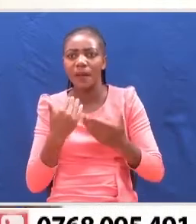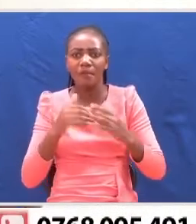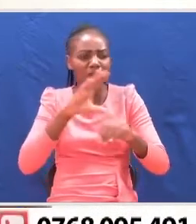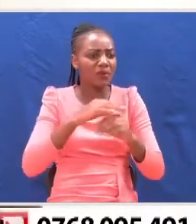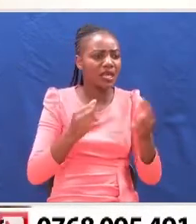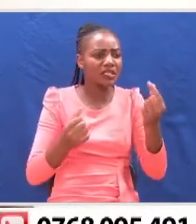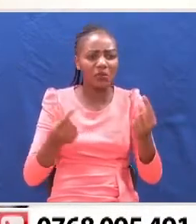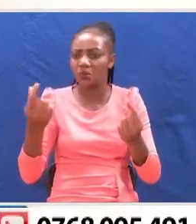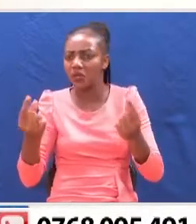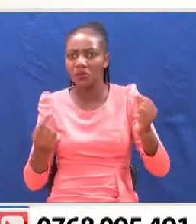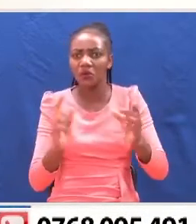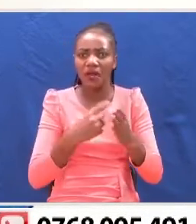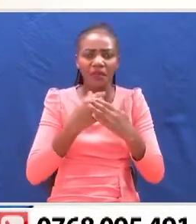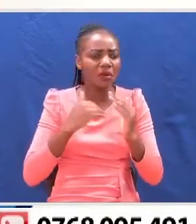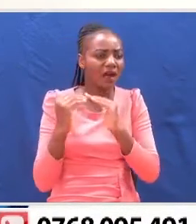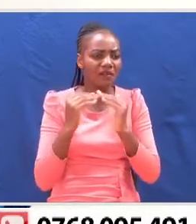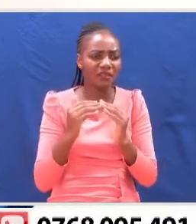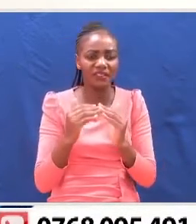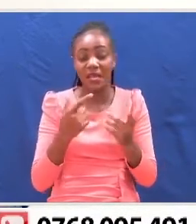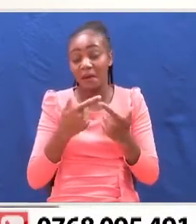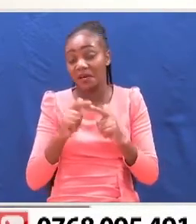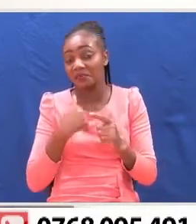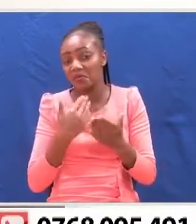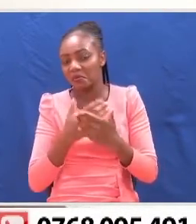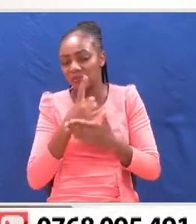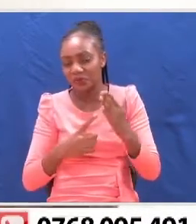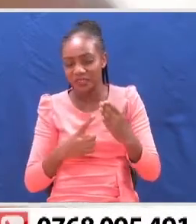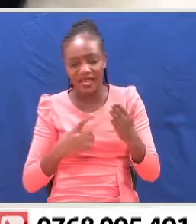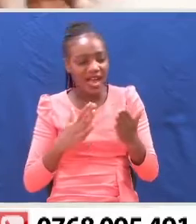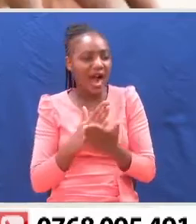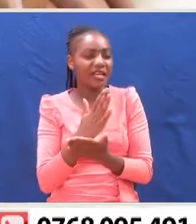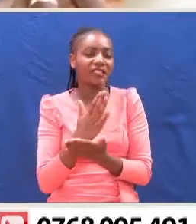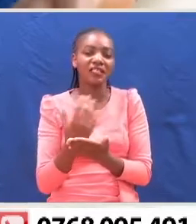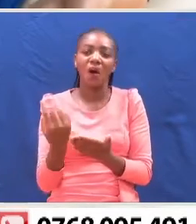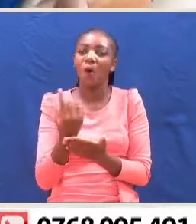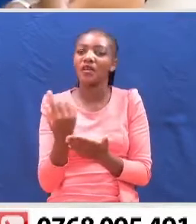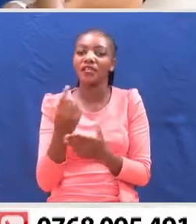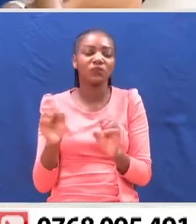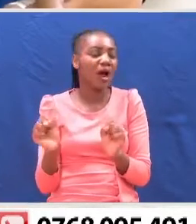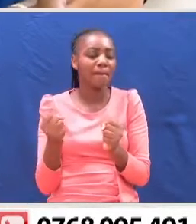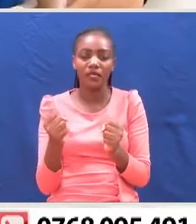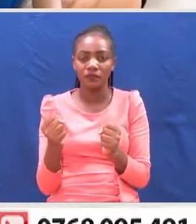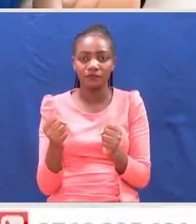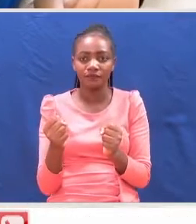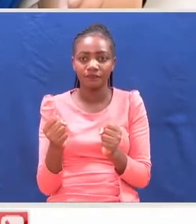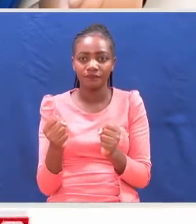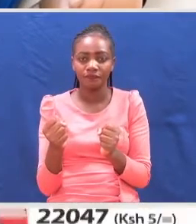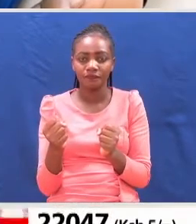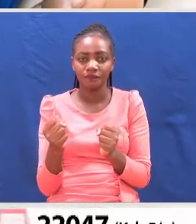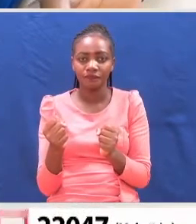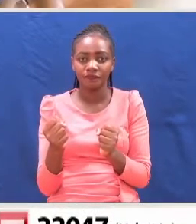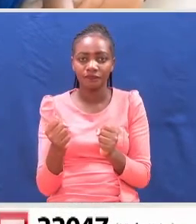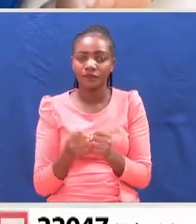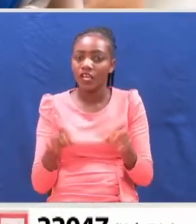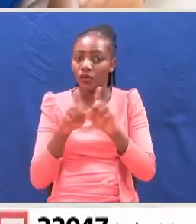kupata. Lakini wacha uchunguzi ufanywe. Mimi ile nataka ni haki, na haki itendeke na wale ambao tusiharibiane